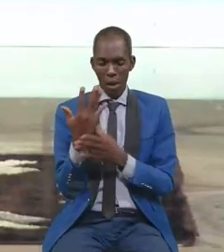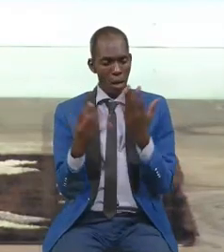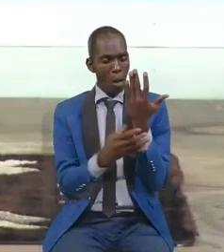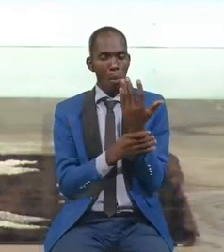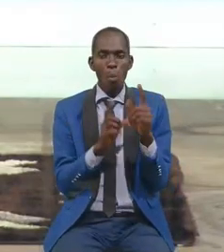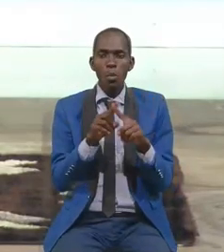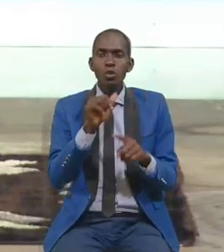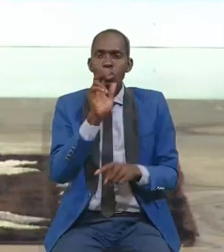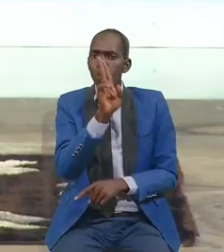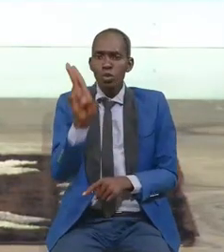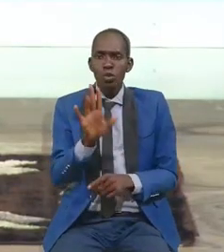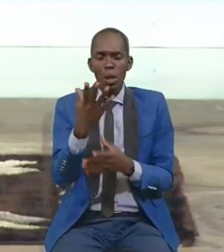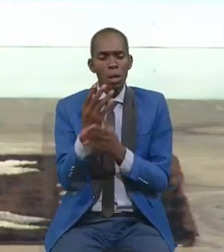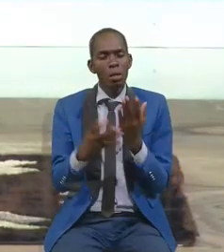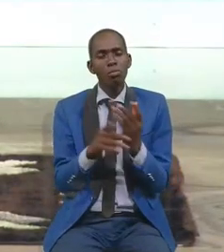pas et